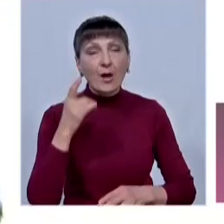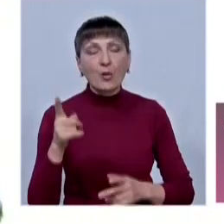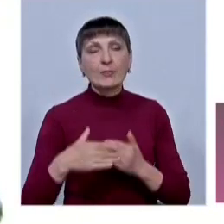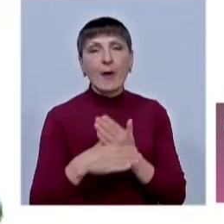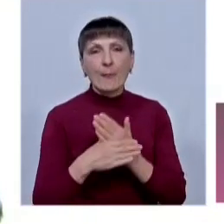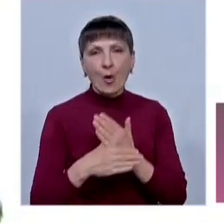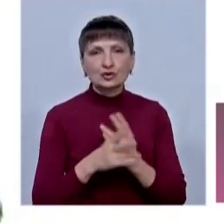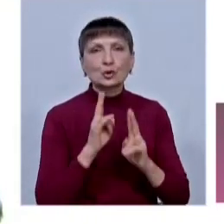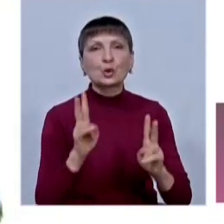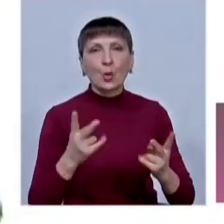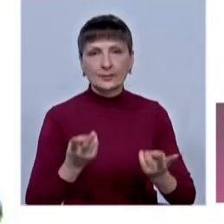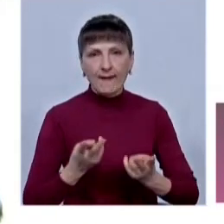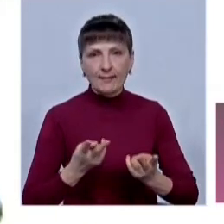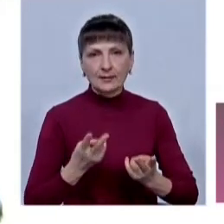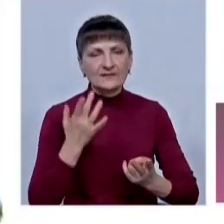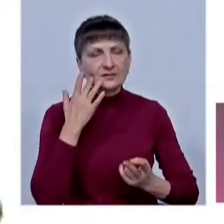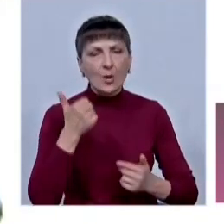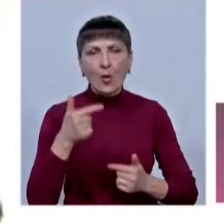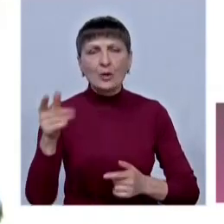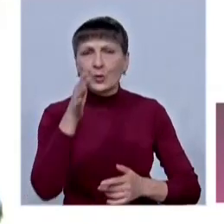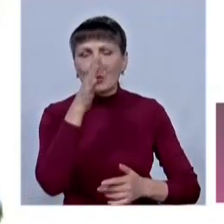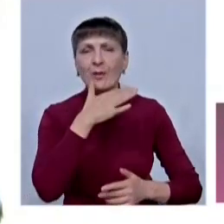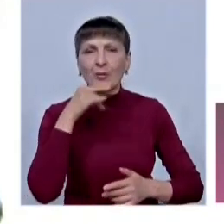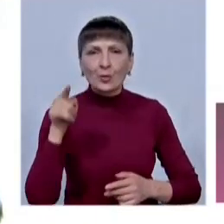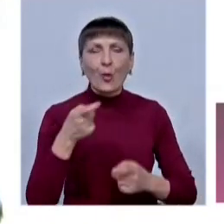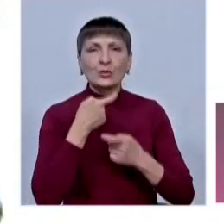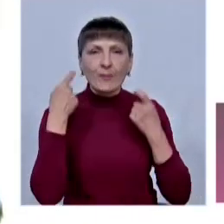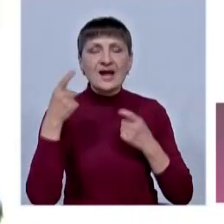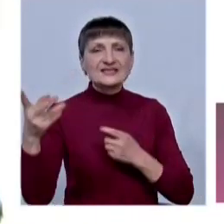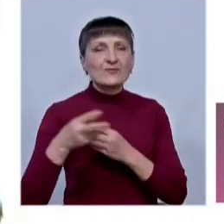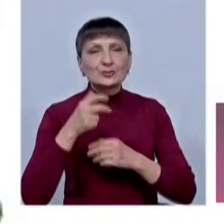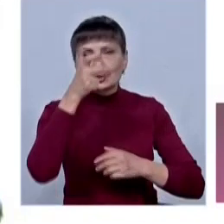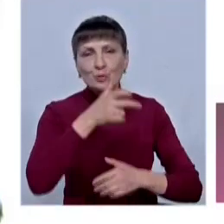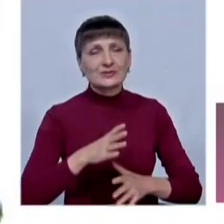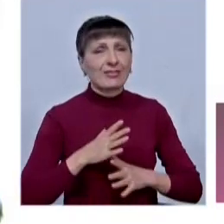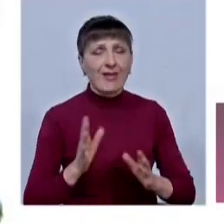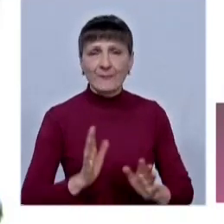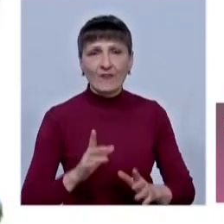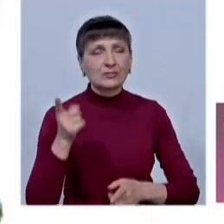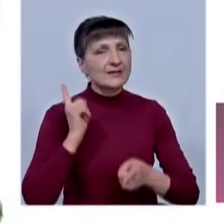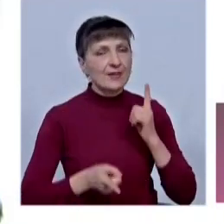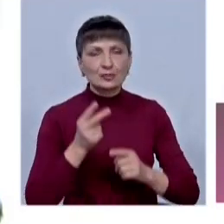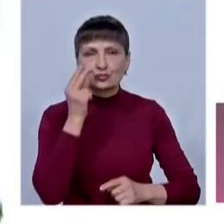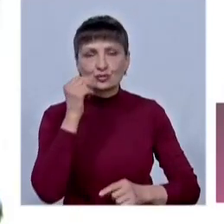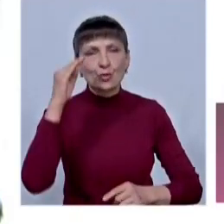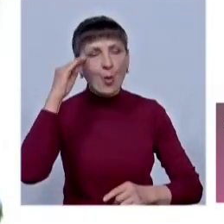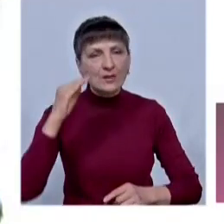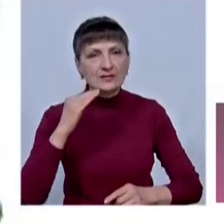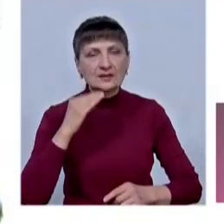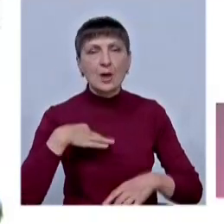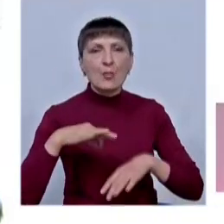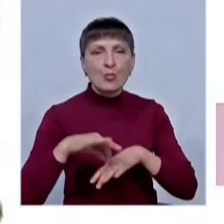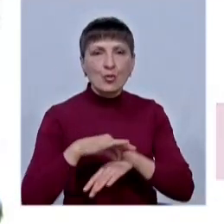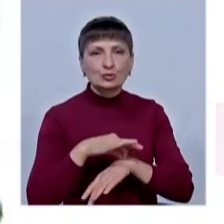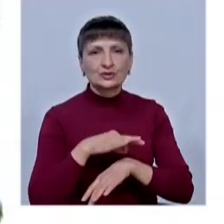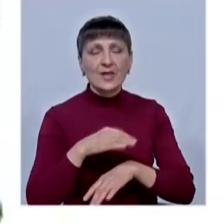тому кто в этом нуждается он много шутит и улыбается с ним не бывает скучно настоящий мужчина отец муж и глава семейства